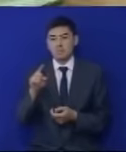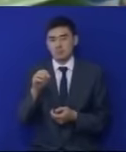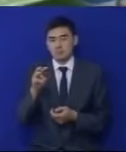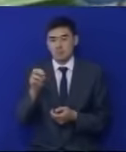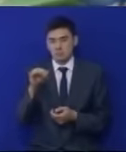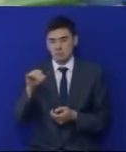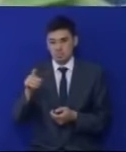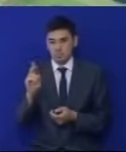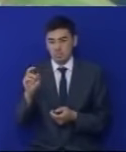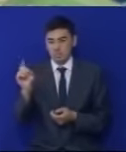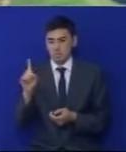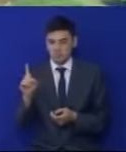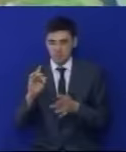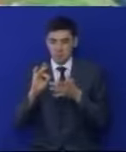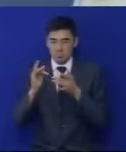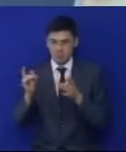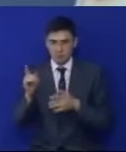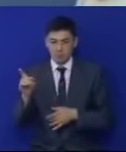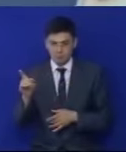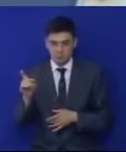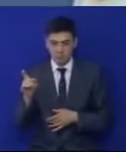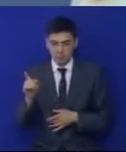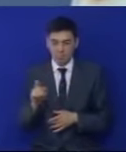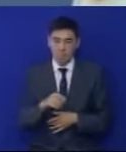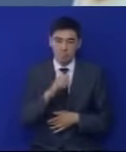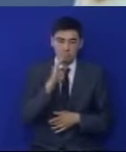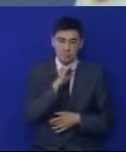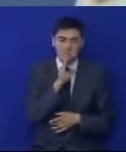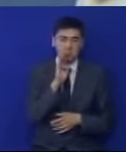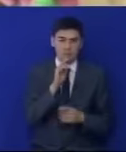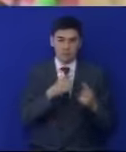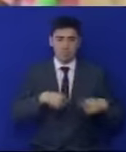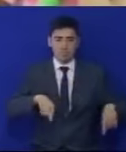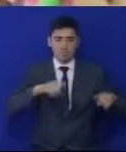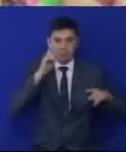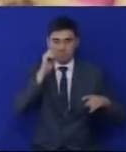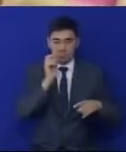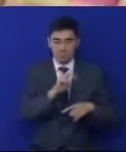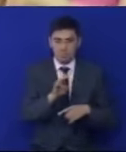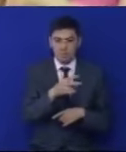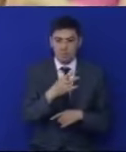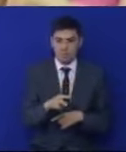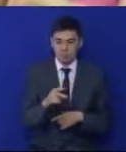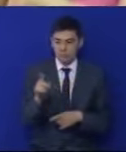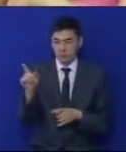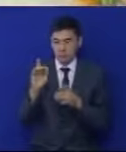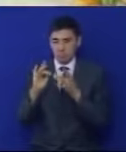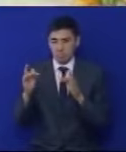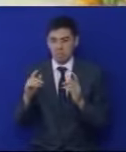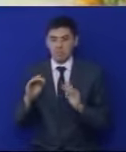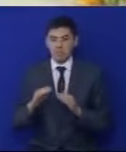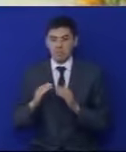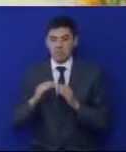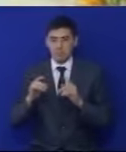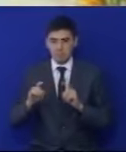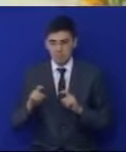garden.bilim.semey.gov.kz автоматты базасы енгізілді. Ол ата-аналардың білім бөліміне келмей-ақ, өздері баланы кезекке қойып, бос орындары бар